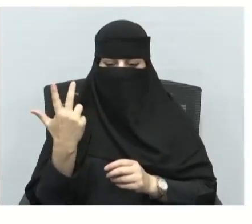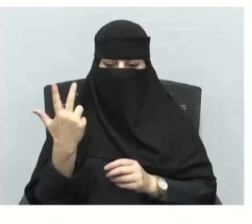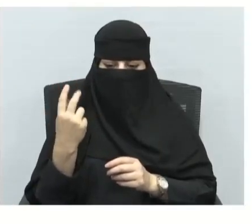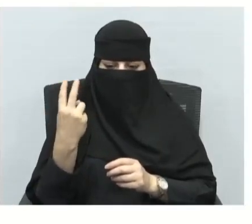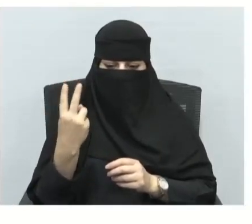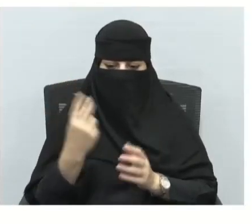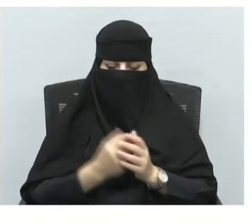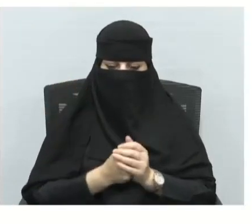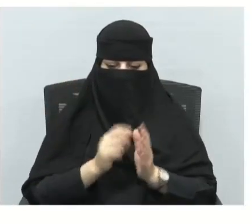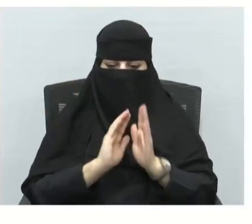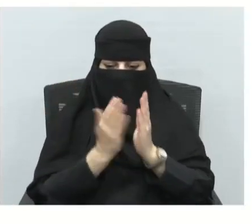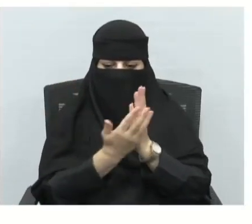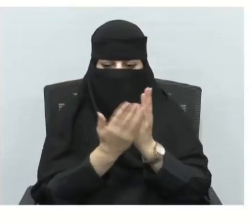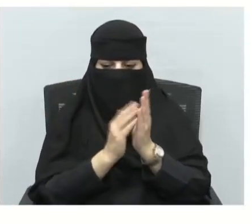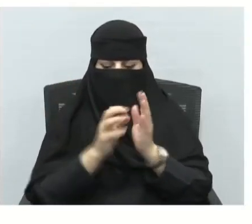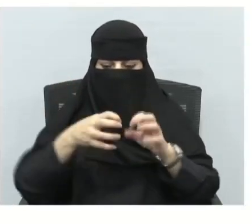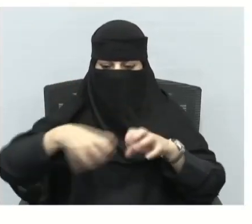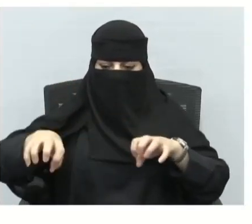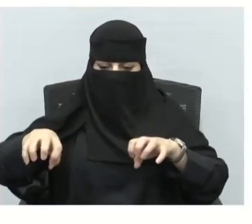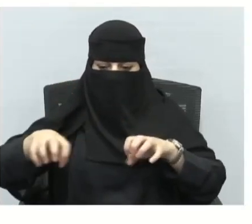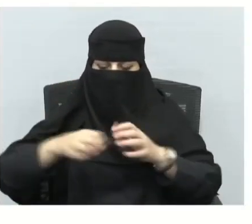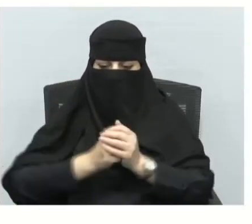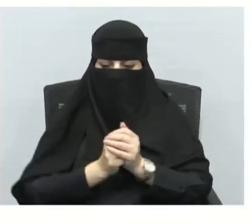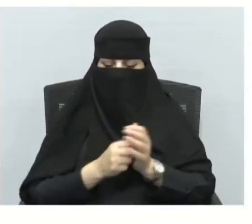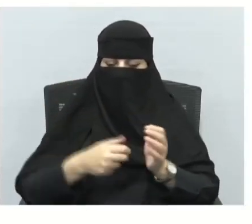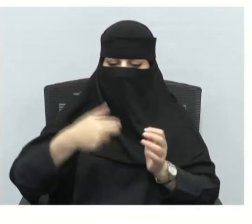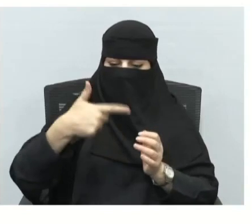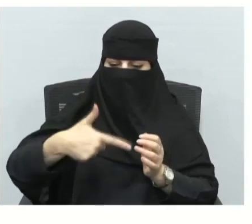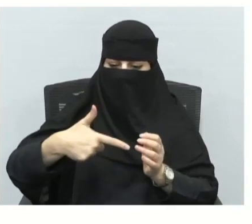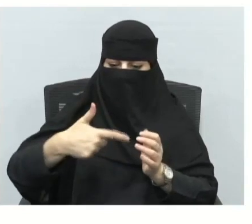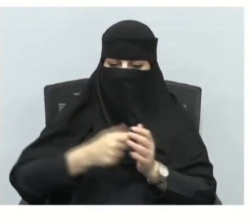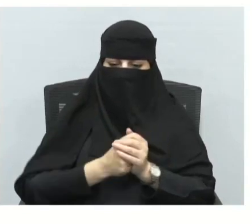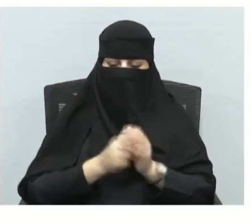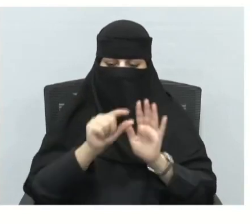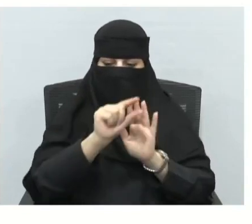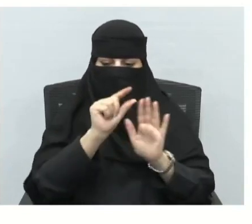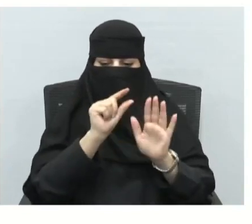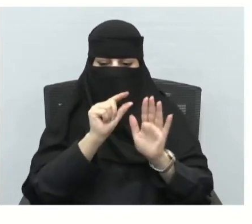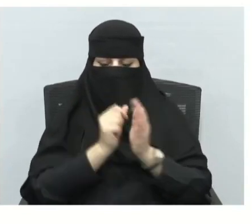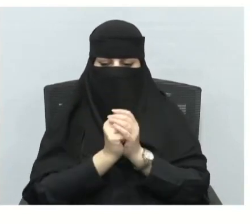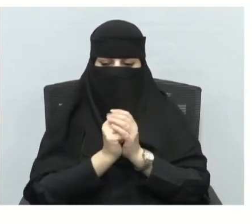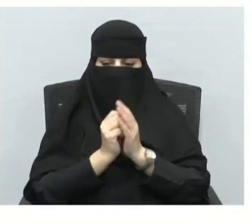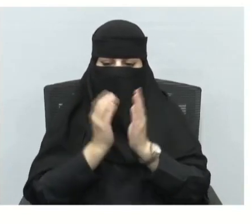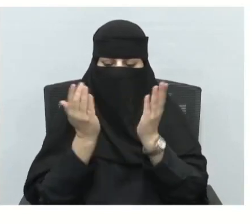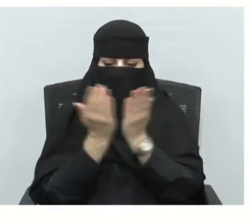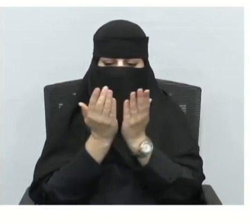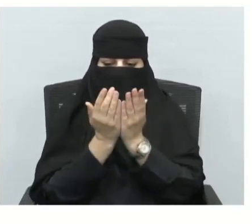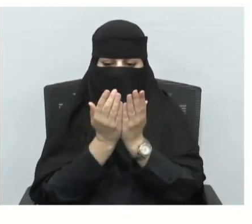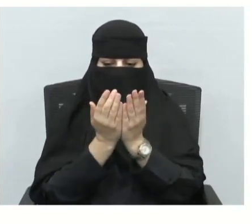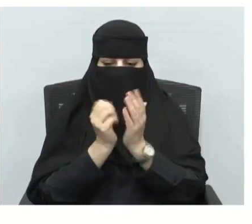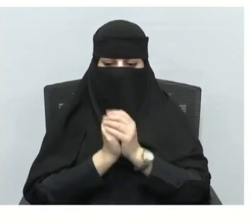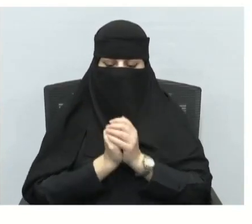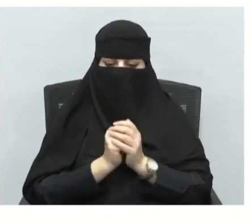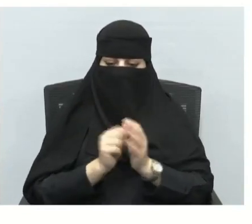هنا غلاف الوحده نحن في الوحده الثانيه وعنوانها مدرستي ولون